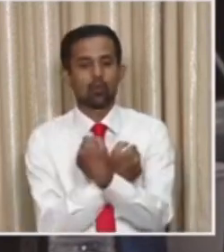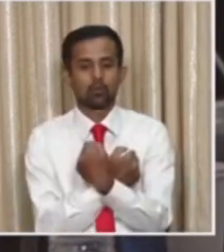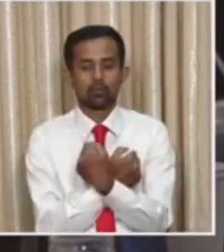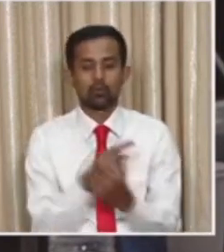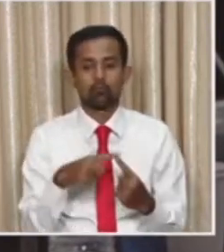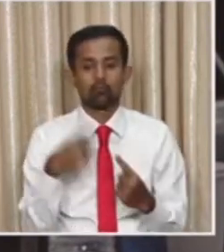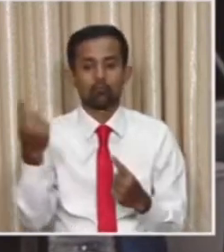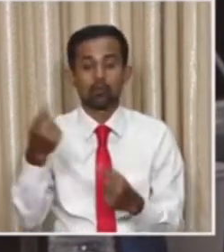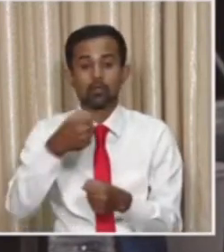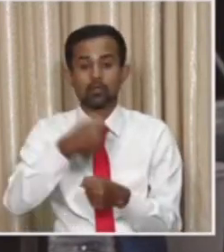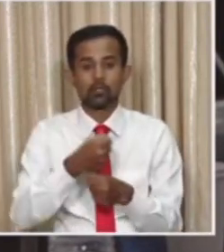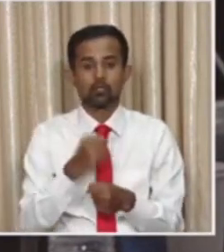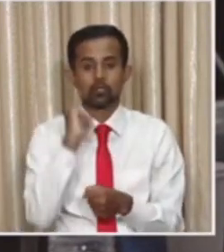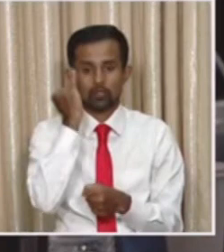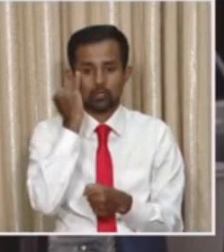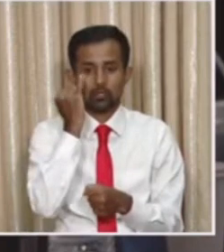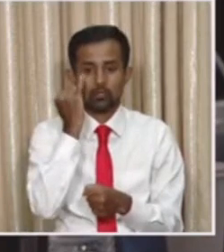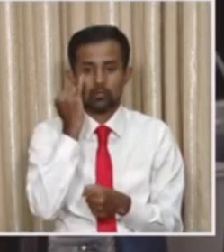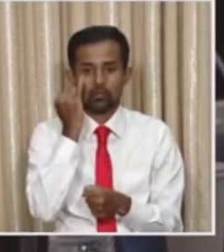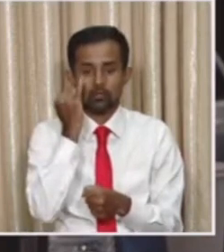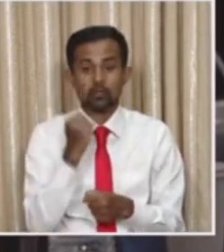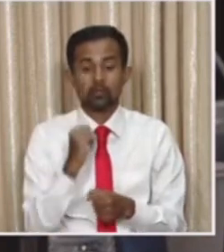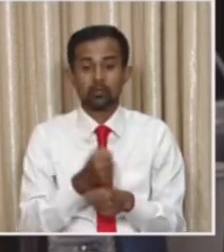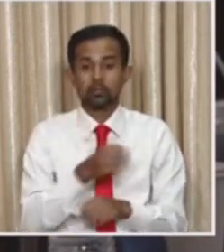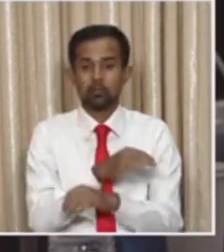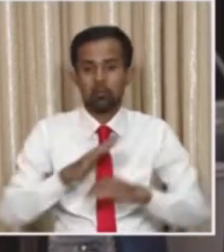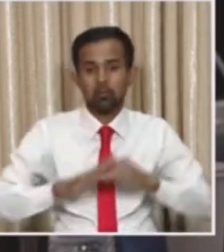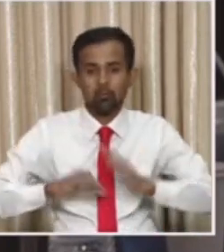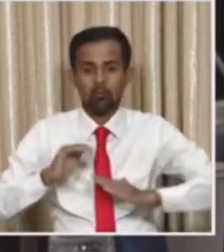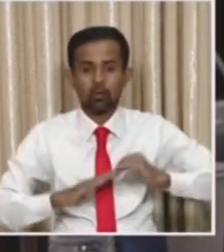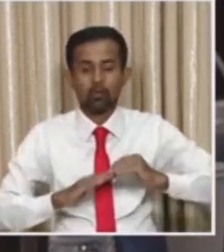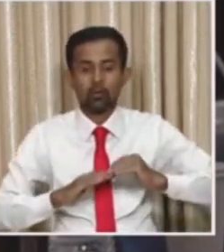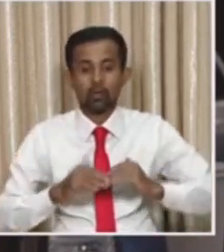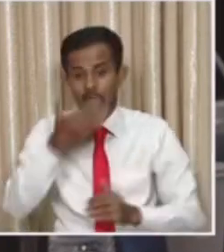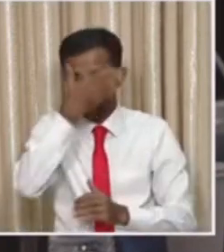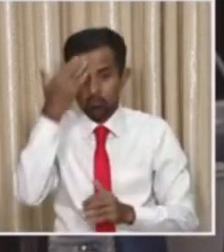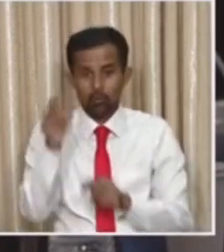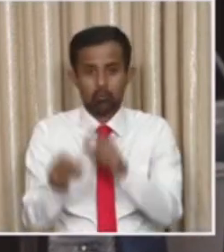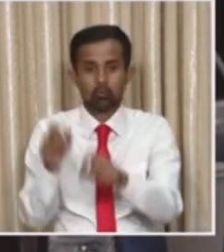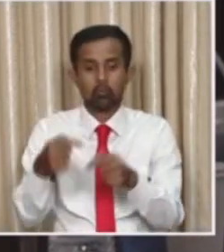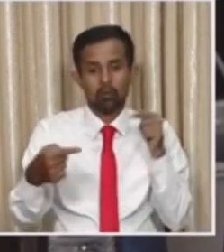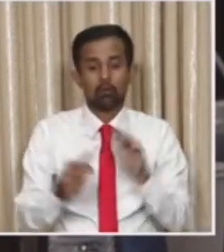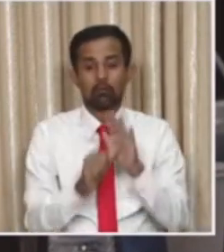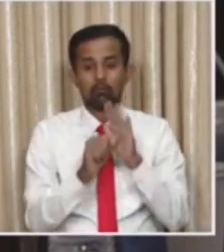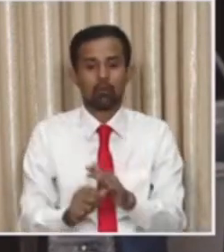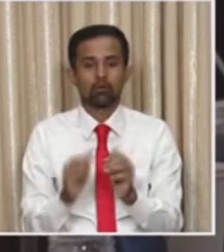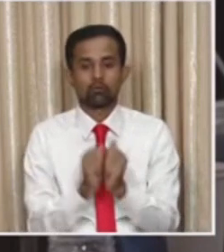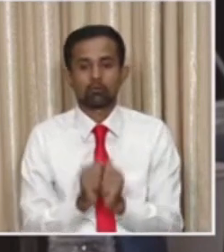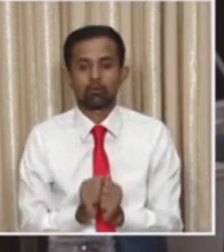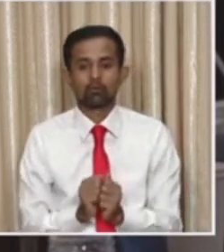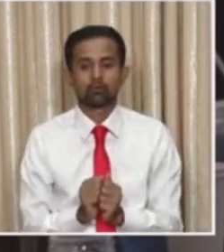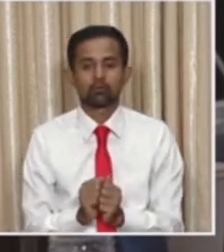பயன்படுத்தி தமிழ் தேசத்தின் மீது ஒரு மிக தீவிரமான ஒடுக்குமுறைகளை நீங்கள் தீவிரப்படுத்தி இருப்பதை பார்க்கக்கூடியதாக இருக்கின்றது. இந்த